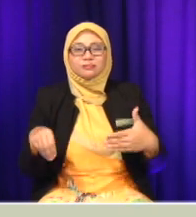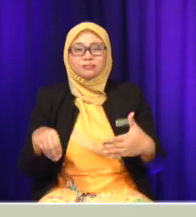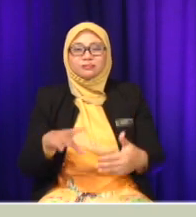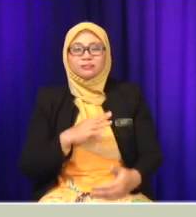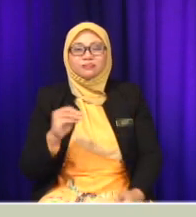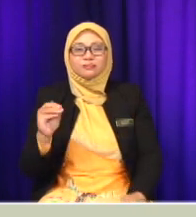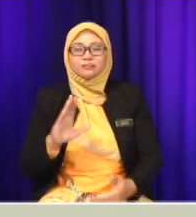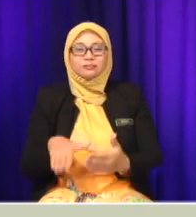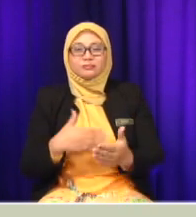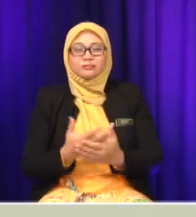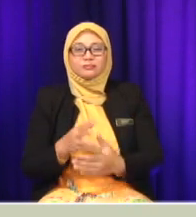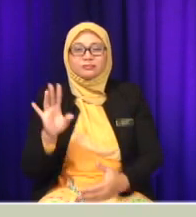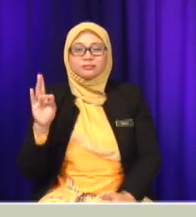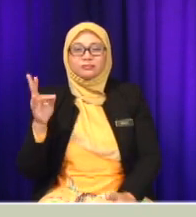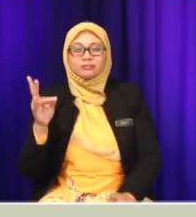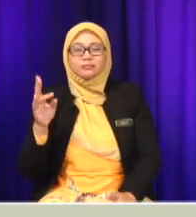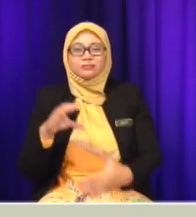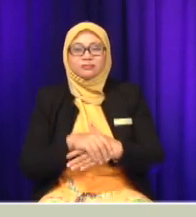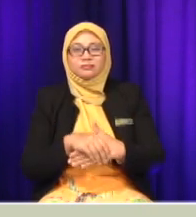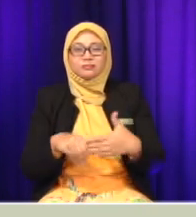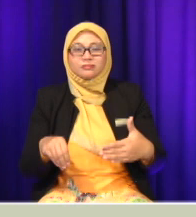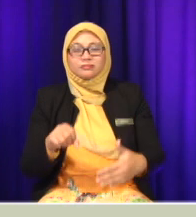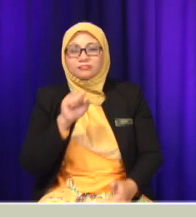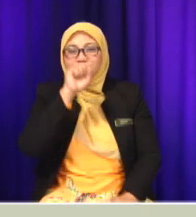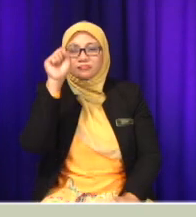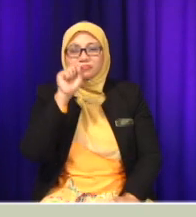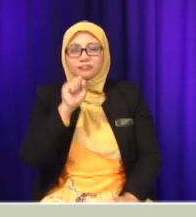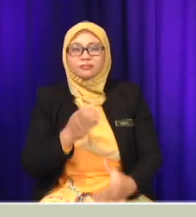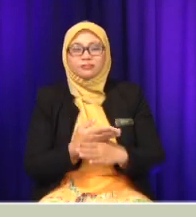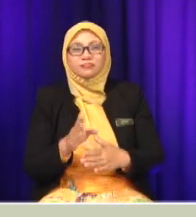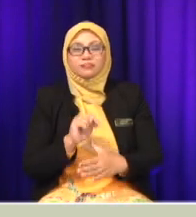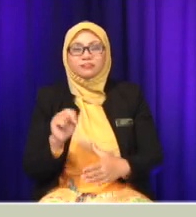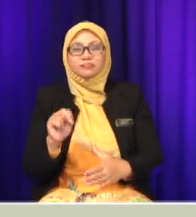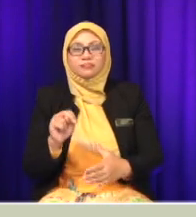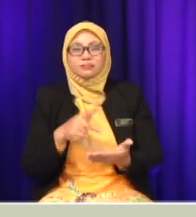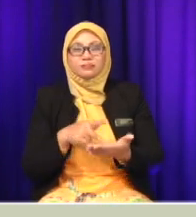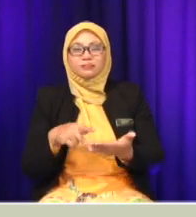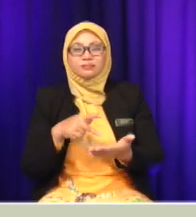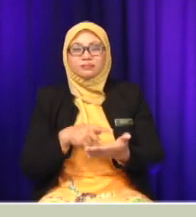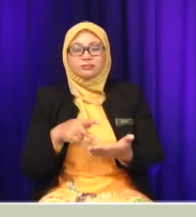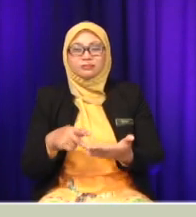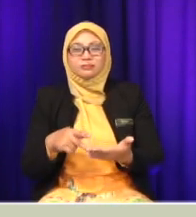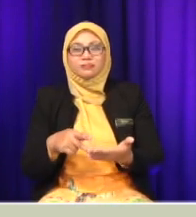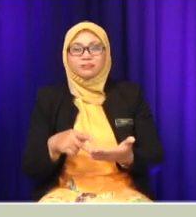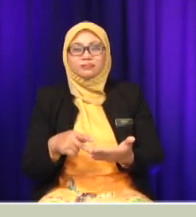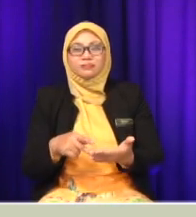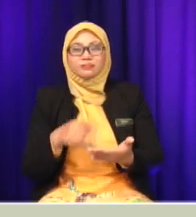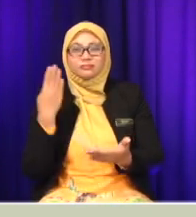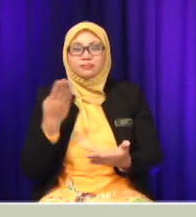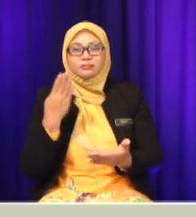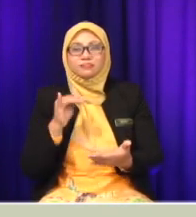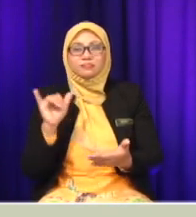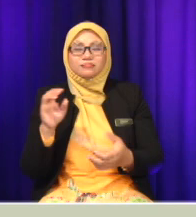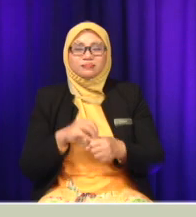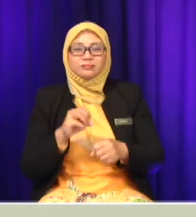gasket R8 okey jadi soalan bahagian pengiraan ni kebiasaannya kita lihat dalam soalan-soalan yang kita lakukan di peringkat